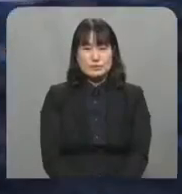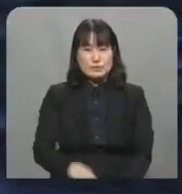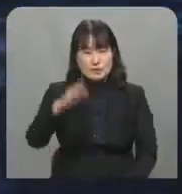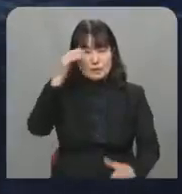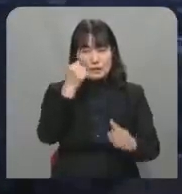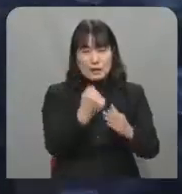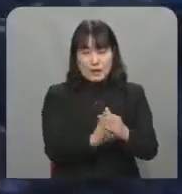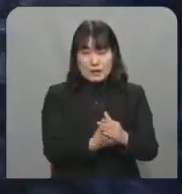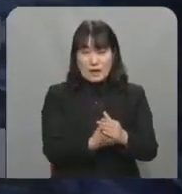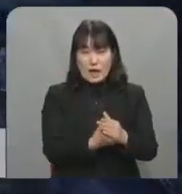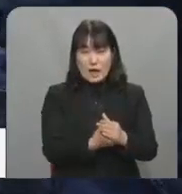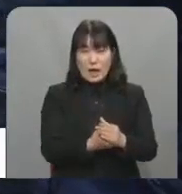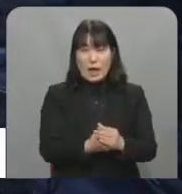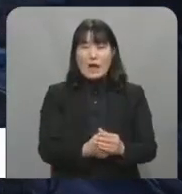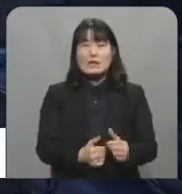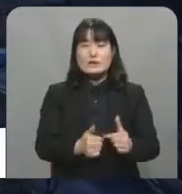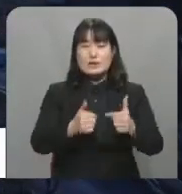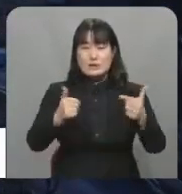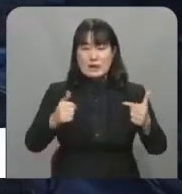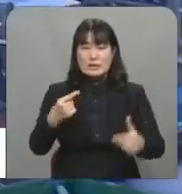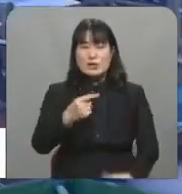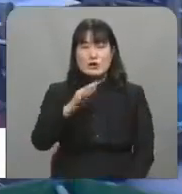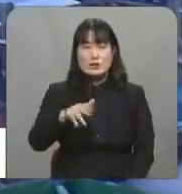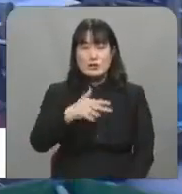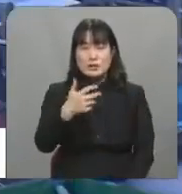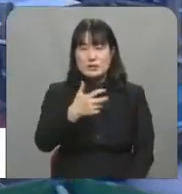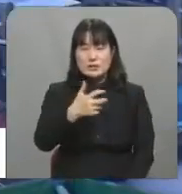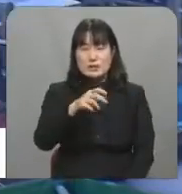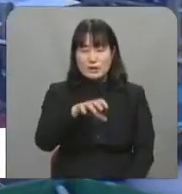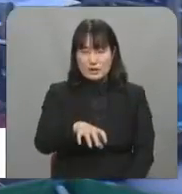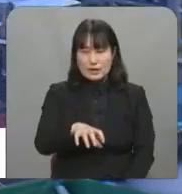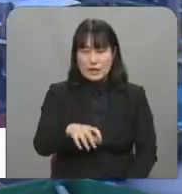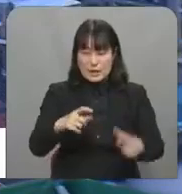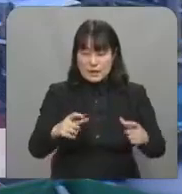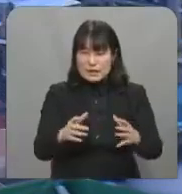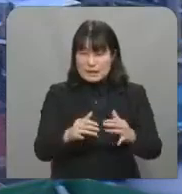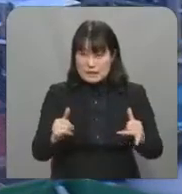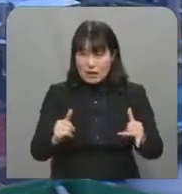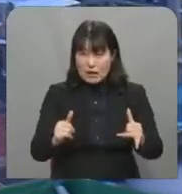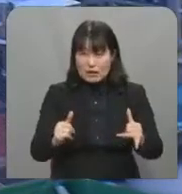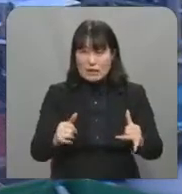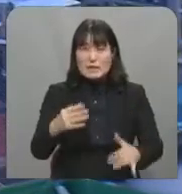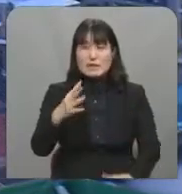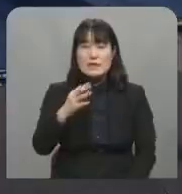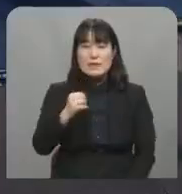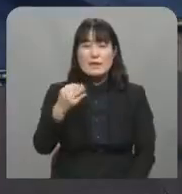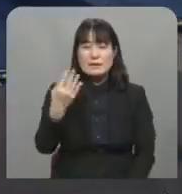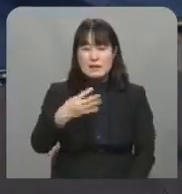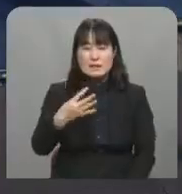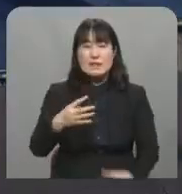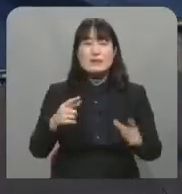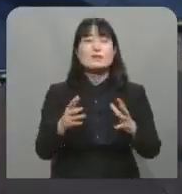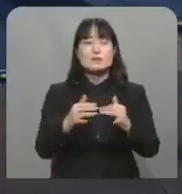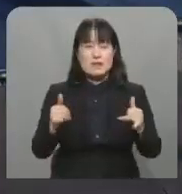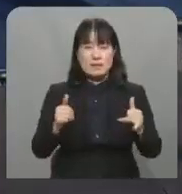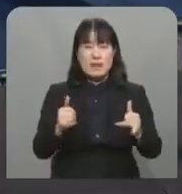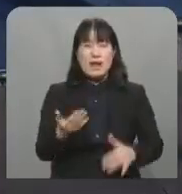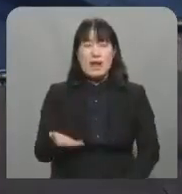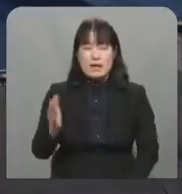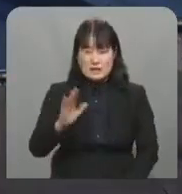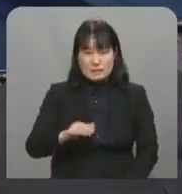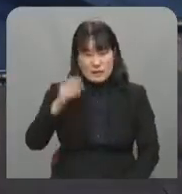석탄산업 황금기인 1970년대 말 삼척시 도계읍 인구는 4만 4천 명을 웃돌았습니다.